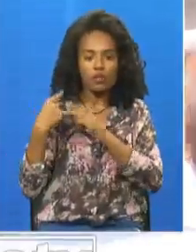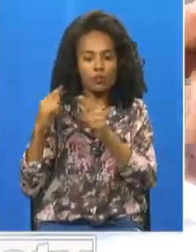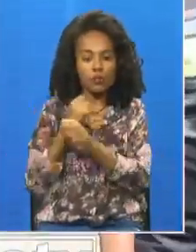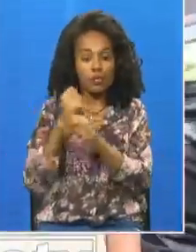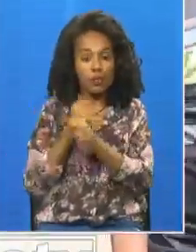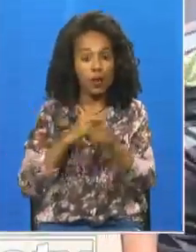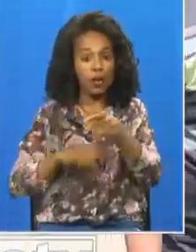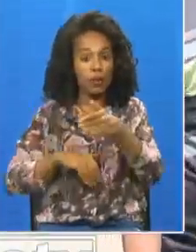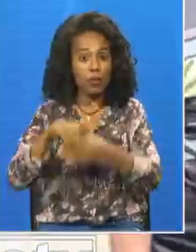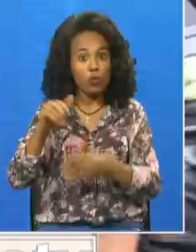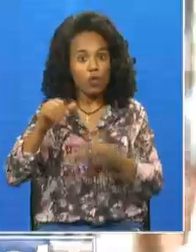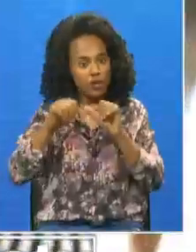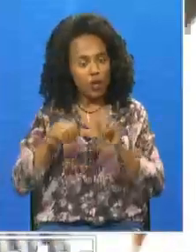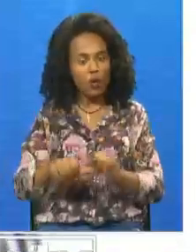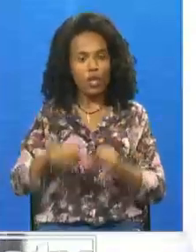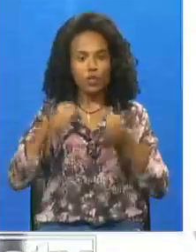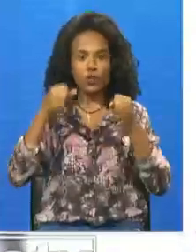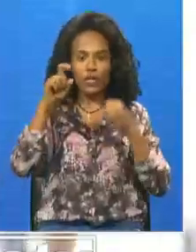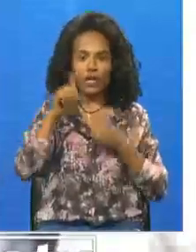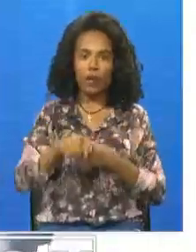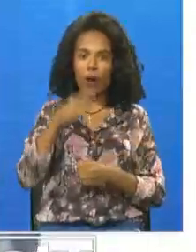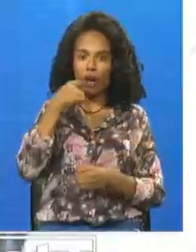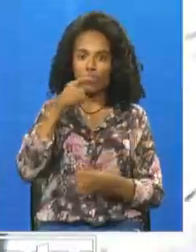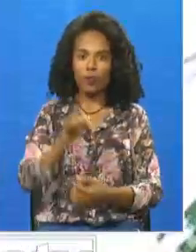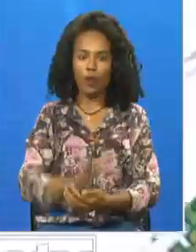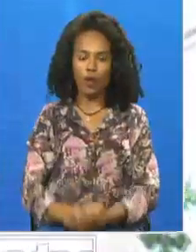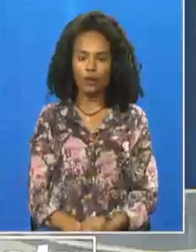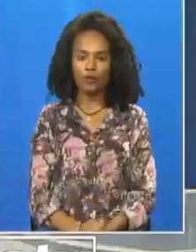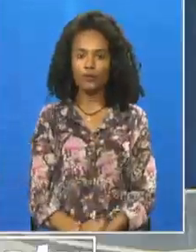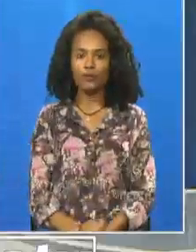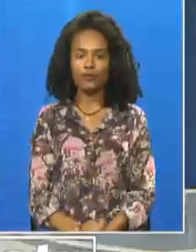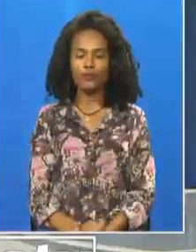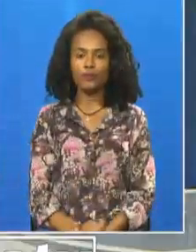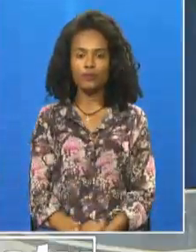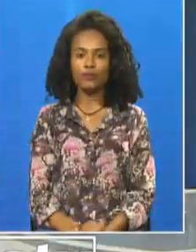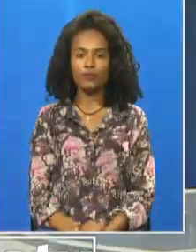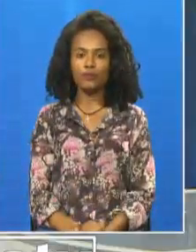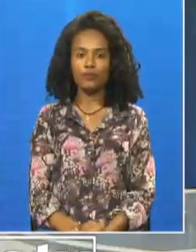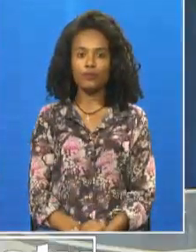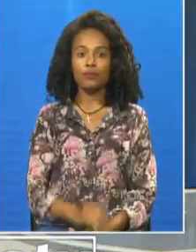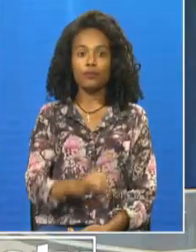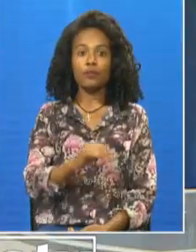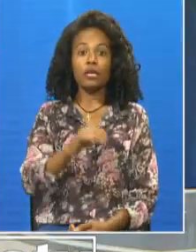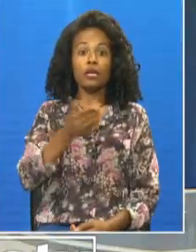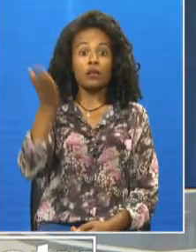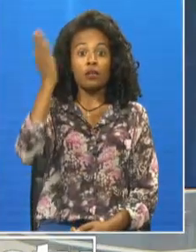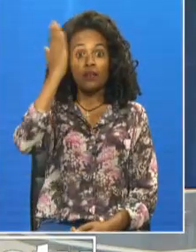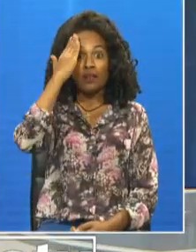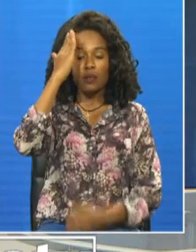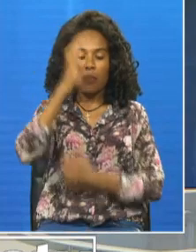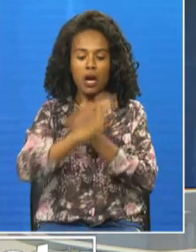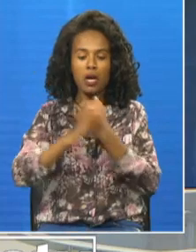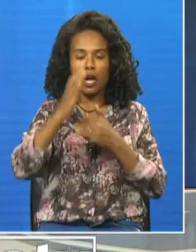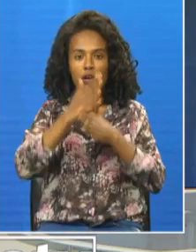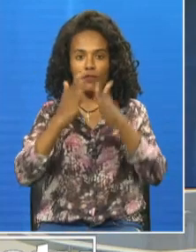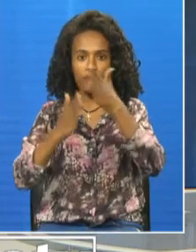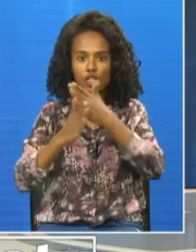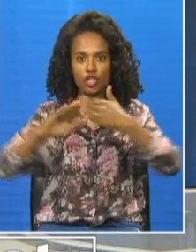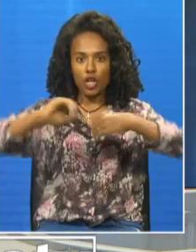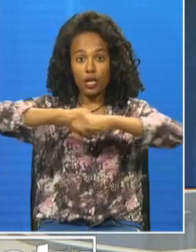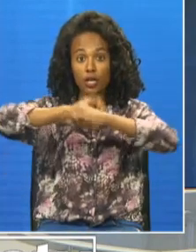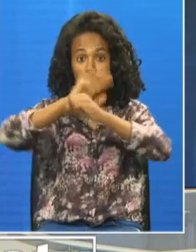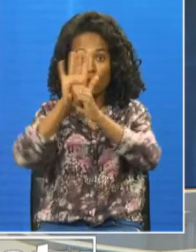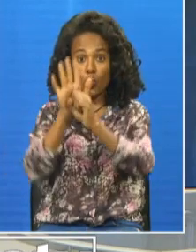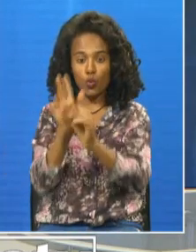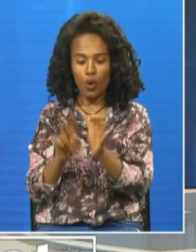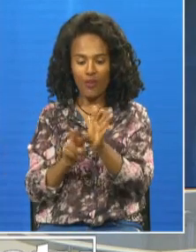ከሚያዚያ 2 ጀምሮ እስከ እኔ ያለኝ መረጃ አሁን እስከ ሚያዚያ 15 ከትንሳኤ ዕለት ውጭ በሙሉ እሁድ፣ ቅዳሜና የስቅለትን